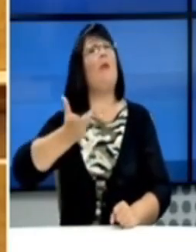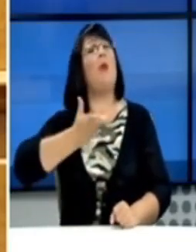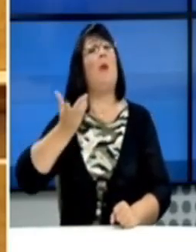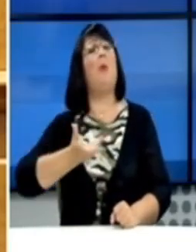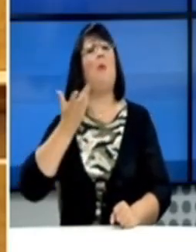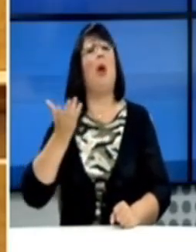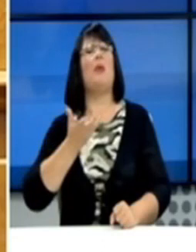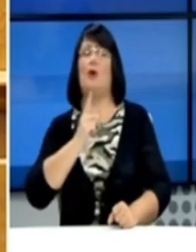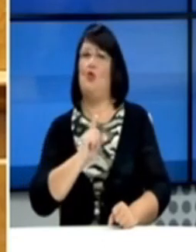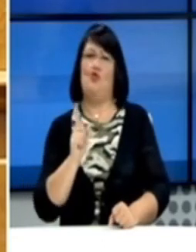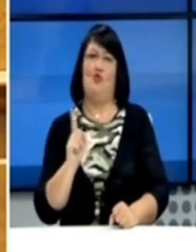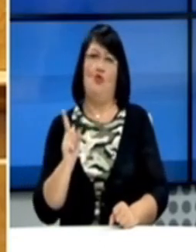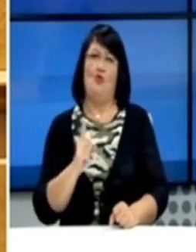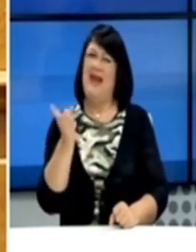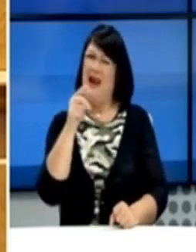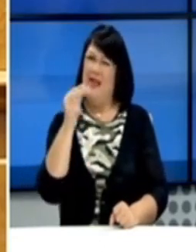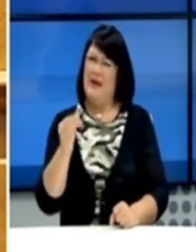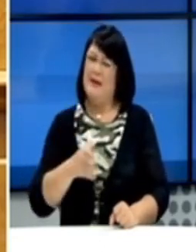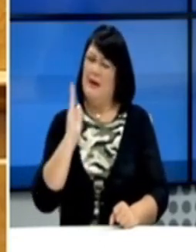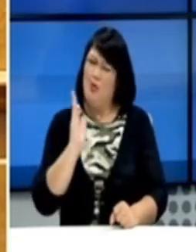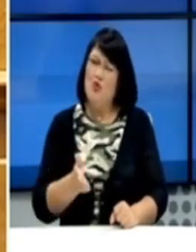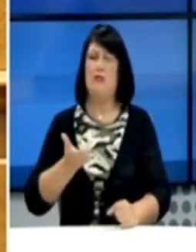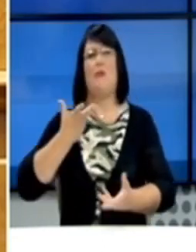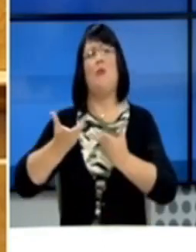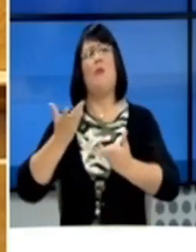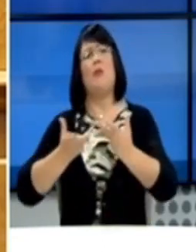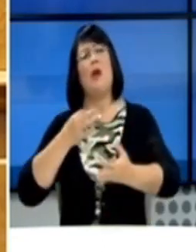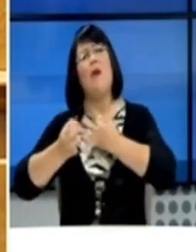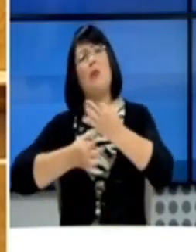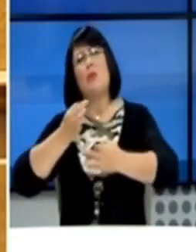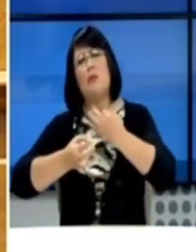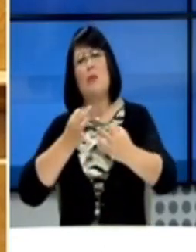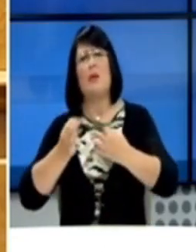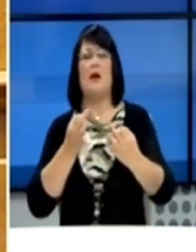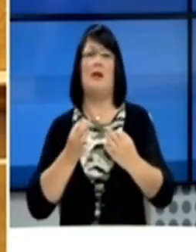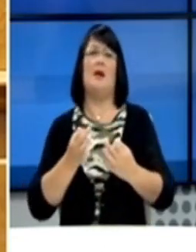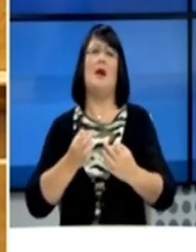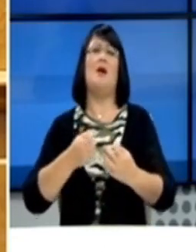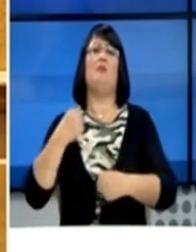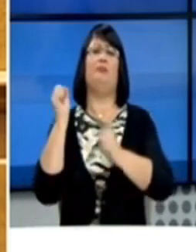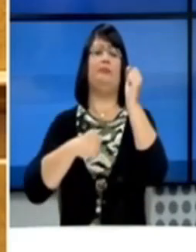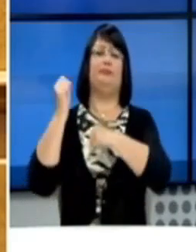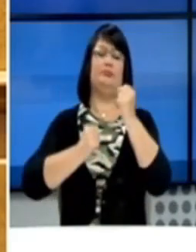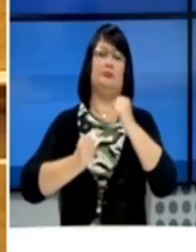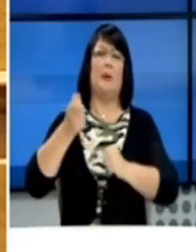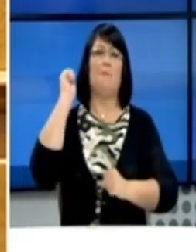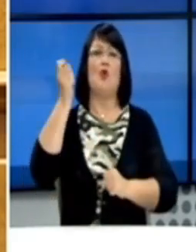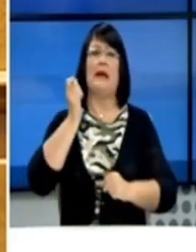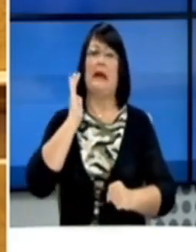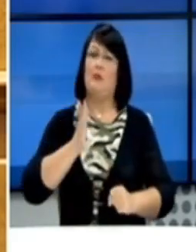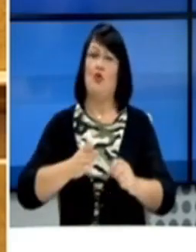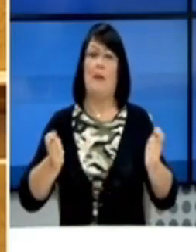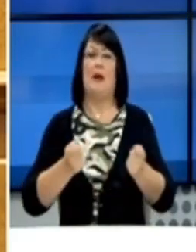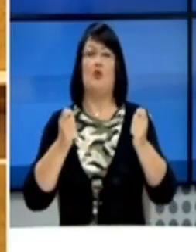κορώνες. Υπάρχουν πολλά πεδία στα οποία μπορούμε να ξεδιπλώσουμε τις πολιτικές μας διαφωνίες. Σήμερα